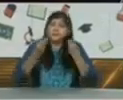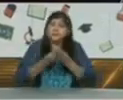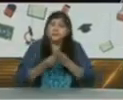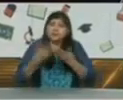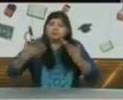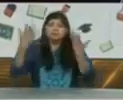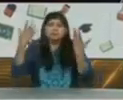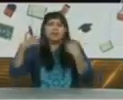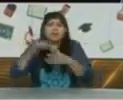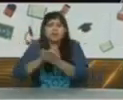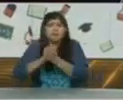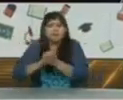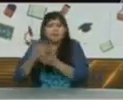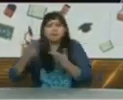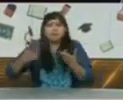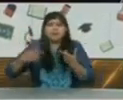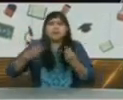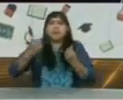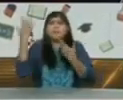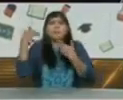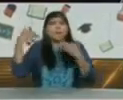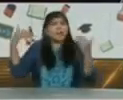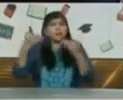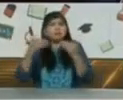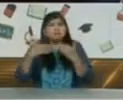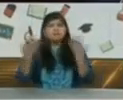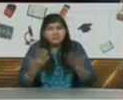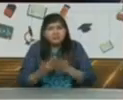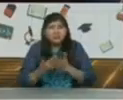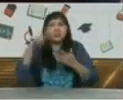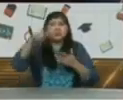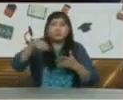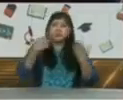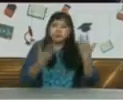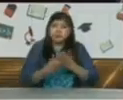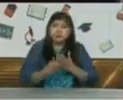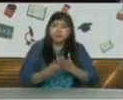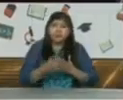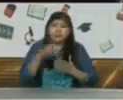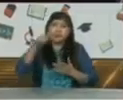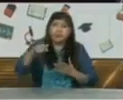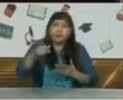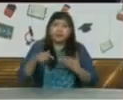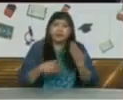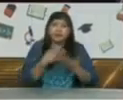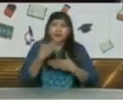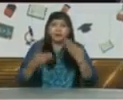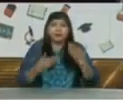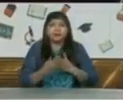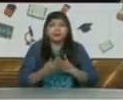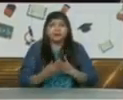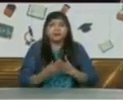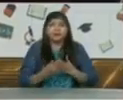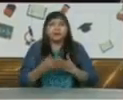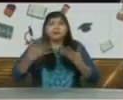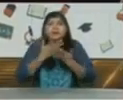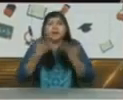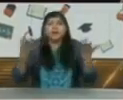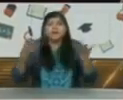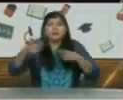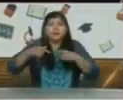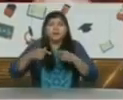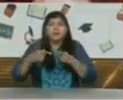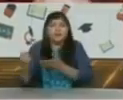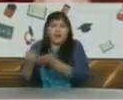जिन जिन लोगों को मिस किया, उनकी आपके जीवन में कितनी बड़ी भूमिका